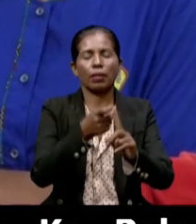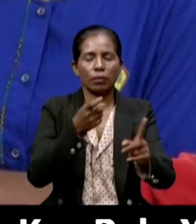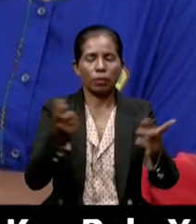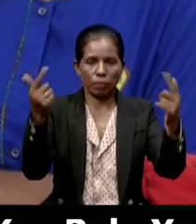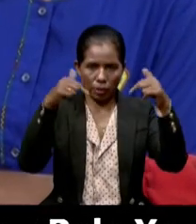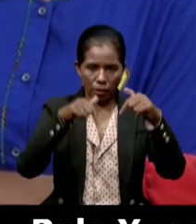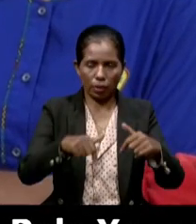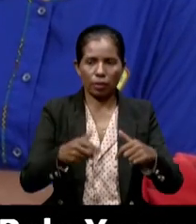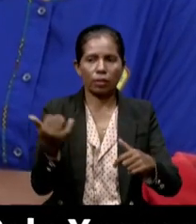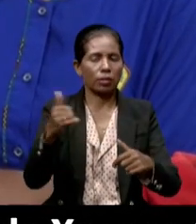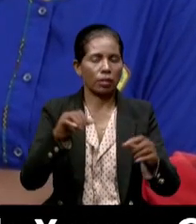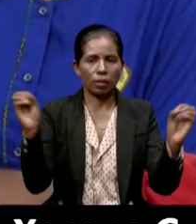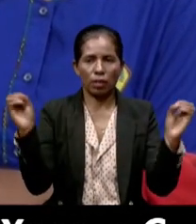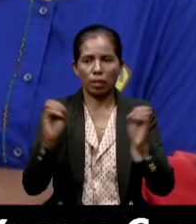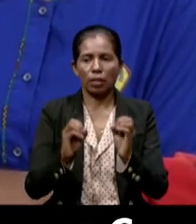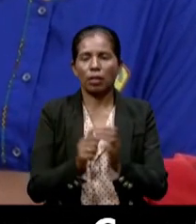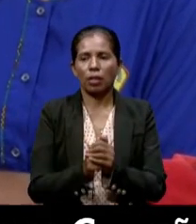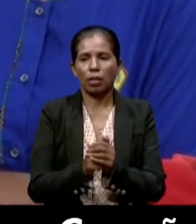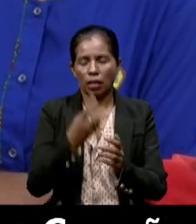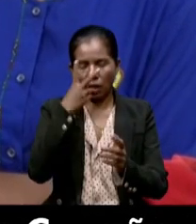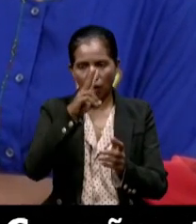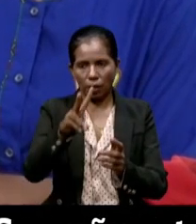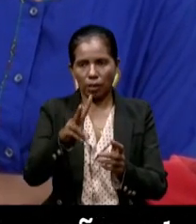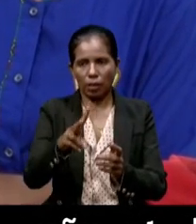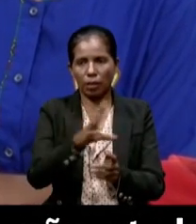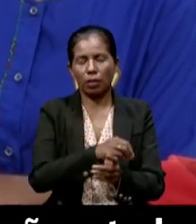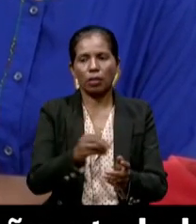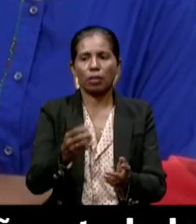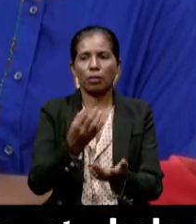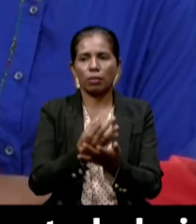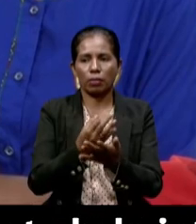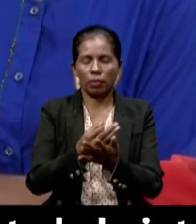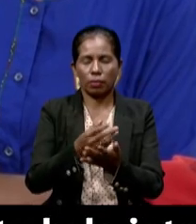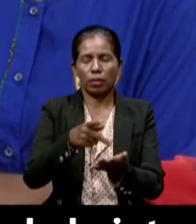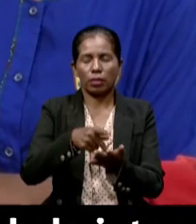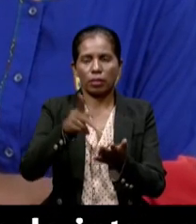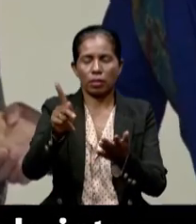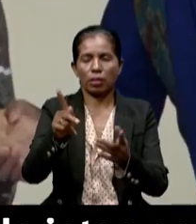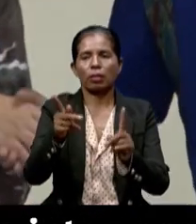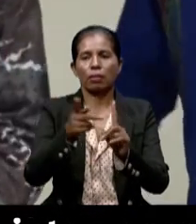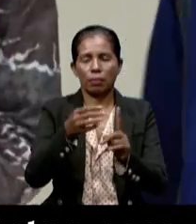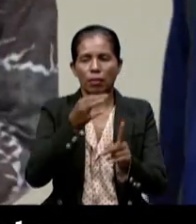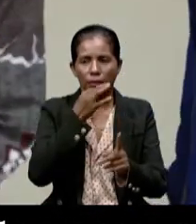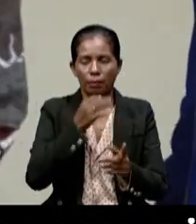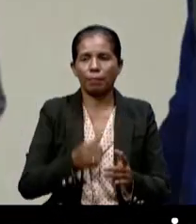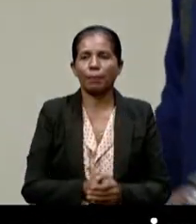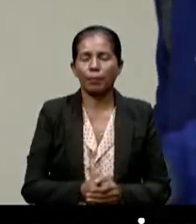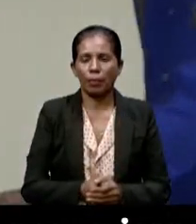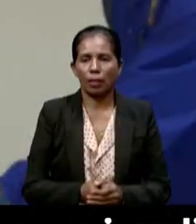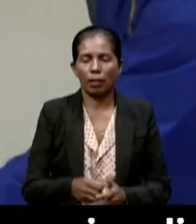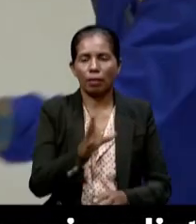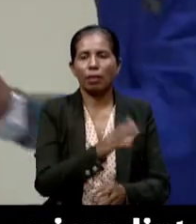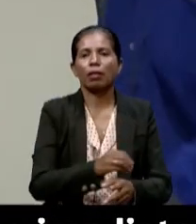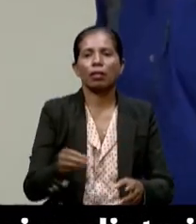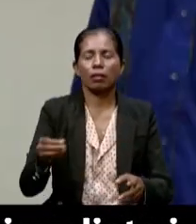mahene sira sei haremak sirane kustu ba alojamento nomos a konsumsi ne. Alende ne Irenius